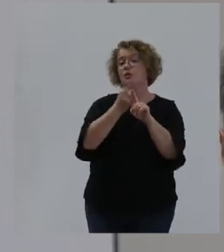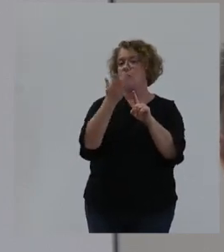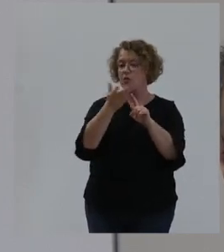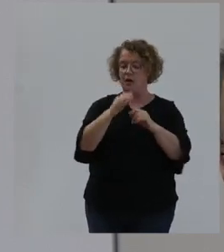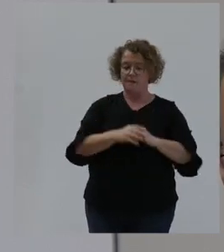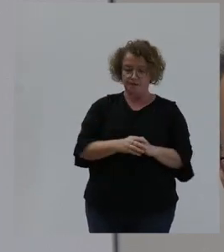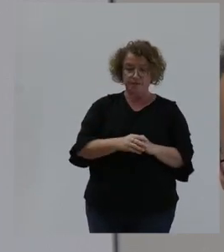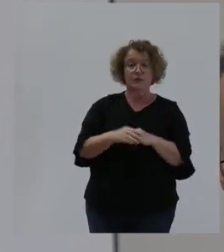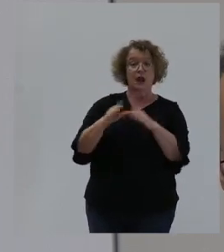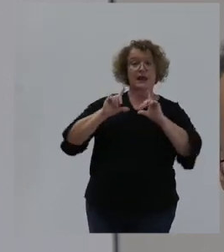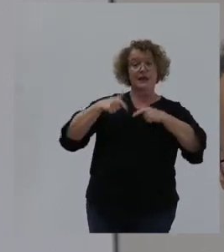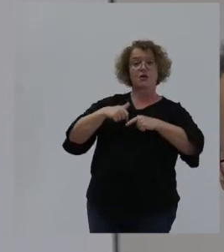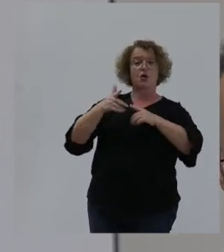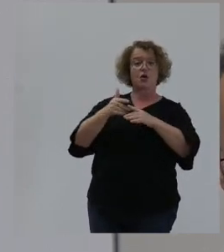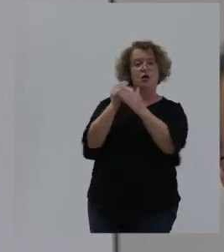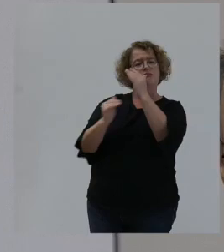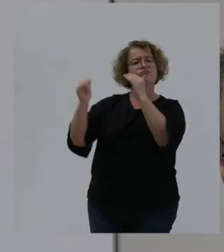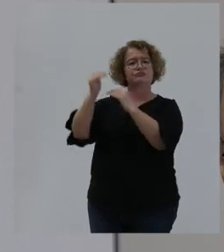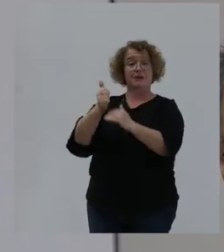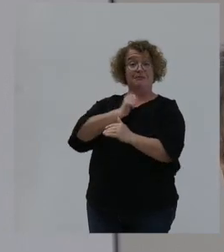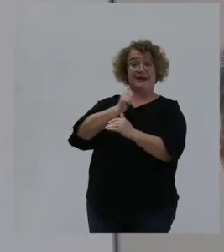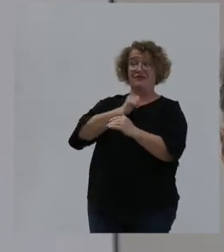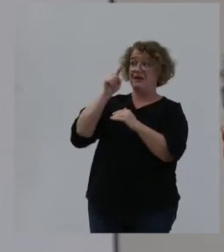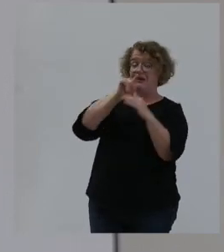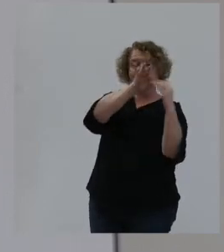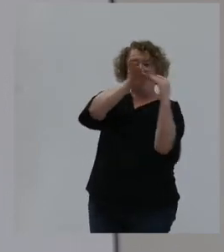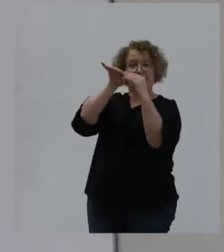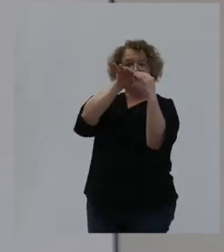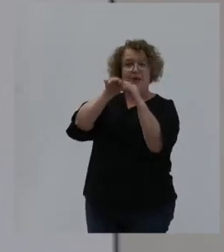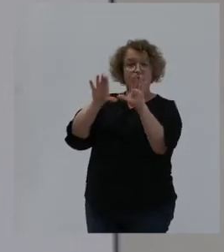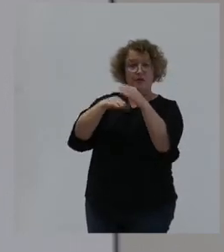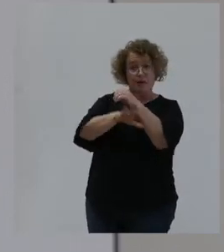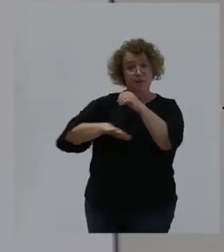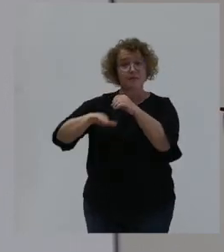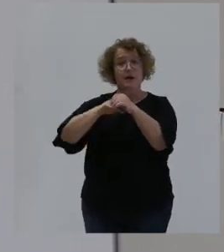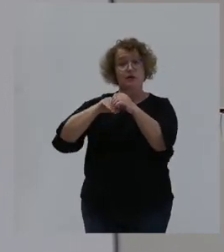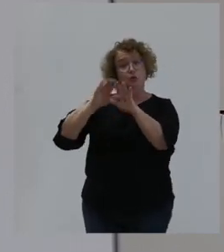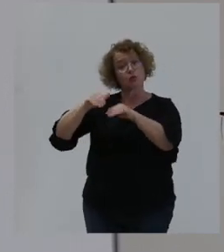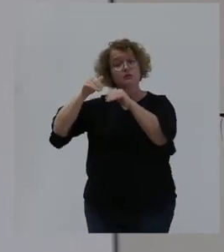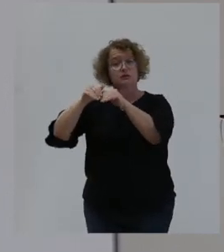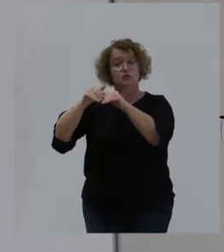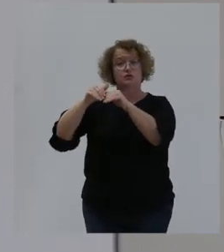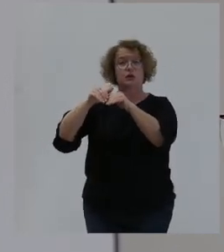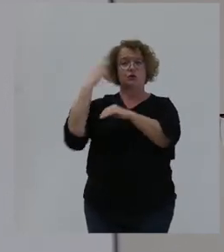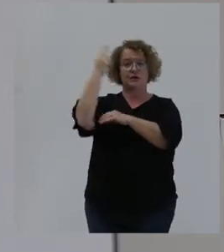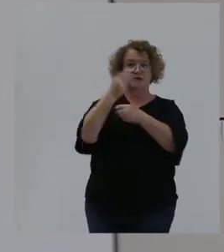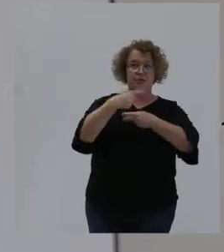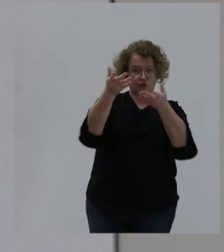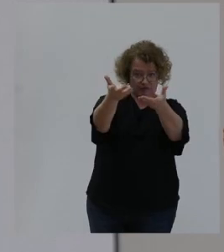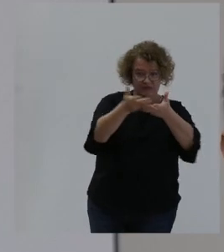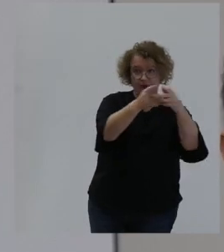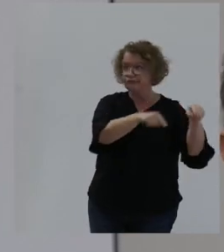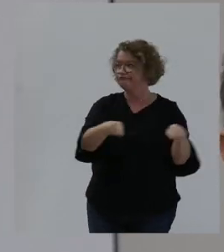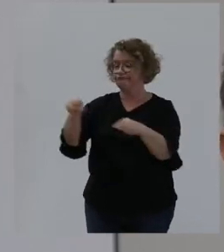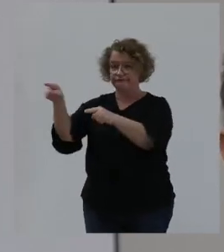des officines privées qui détournent un nombre croissant d'étudiants, formation initiale ou continue, de l'université publique. Le défi des